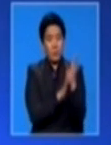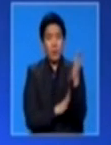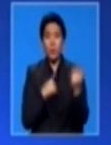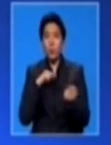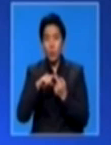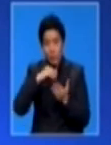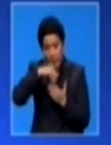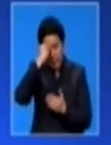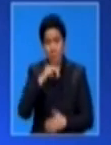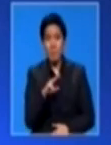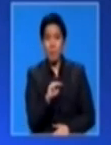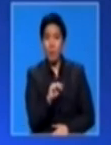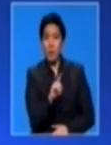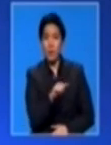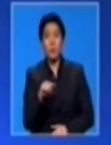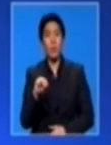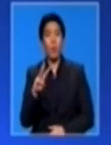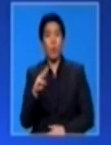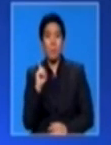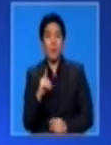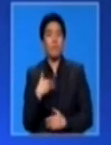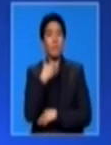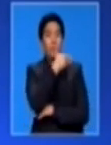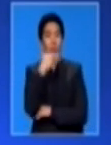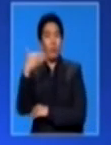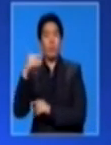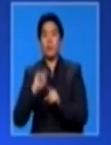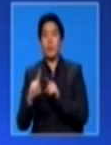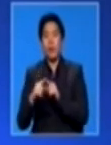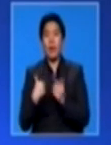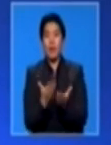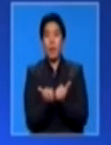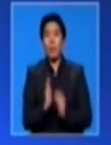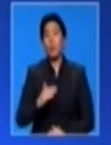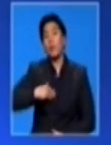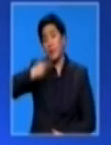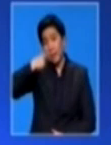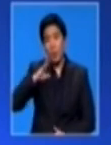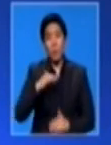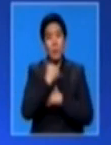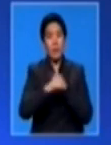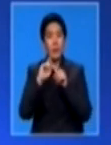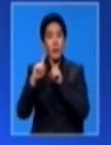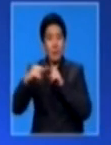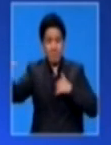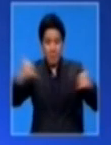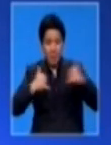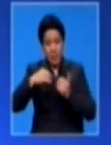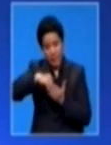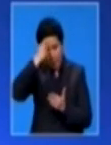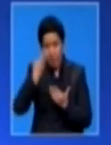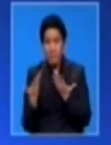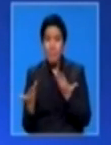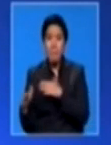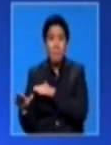ดับมัธยมศึกษาสู่ความเป็นนานาชาติรองรับนักเรียนไทยและนักเรียนต่างชาติในประชาคมอาเซียนให้ส